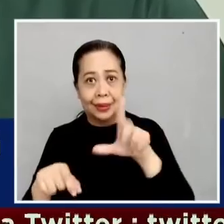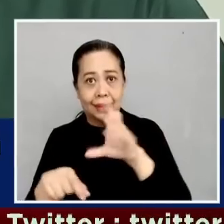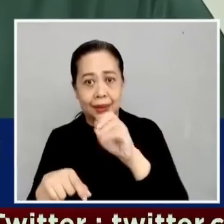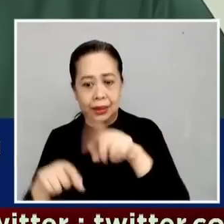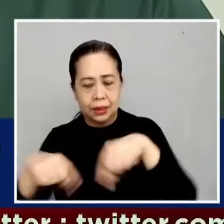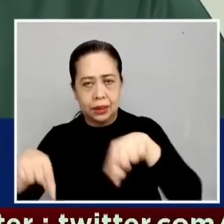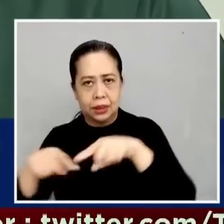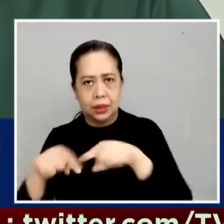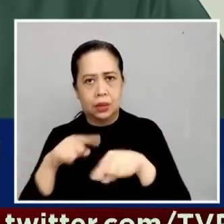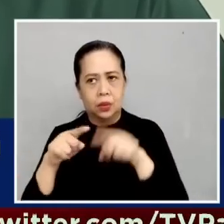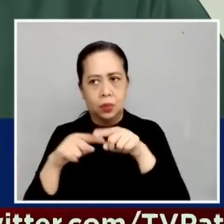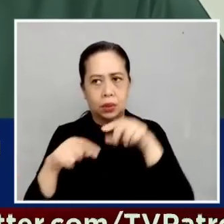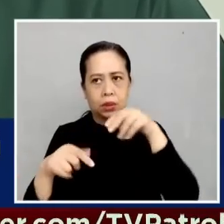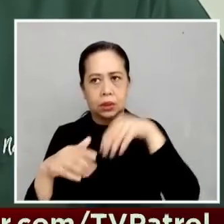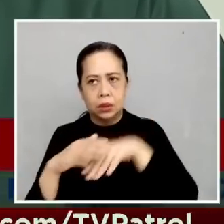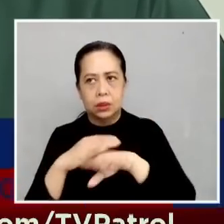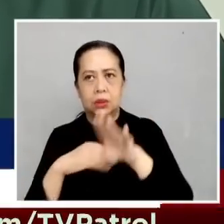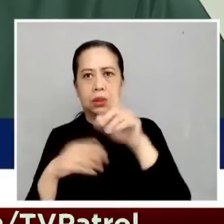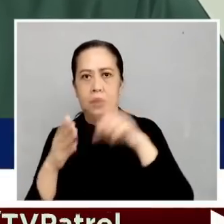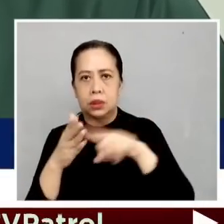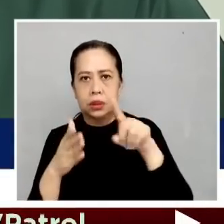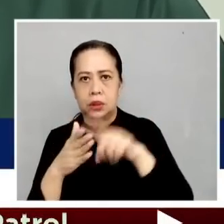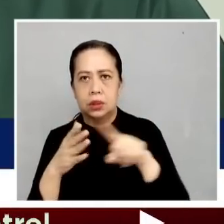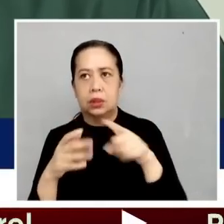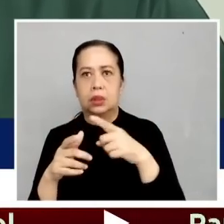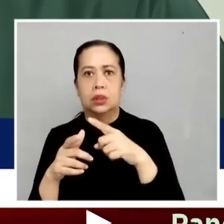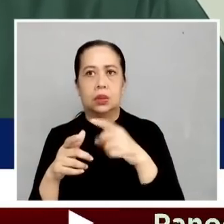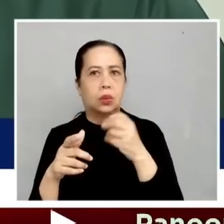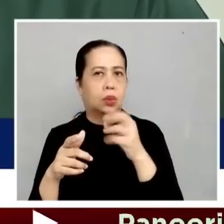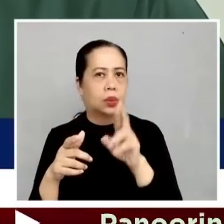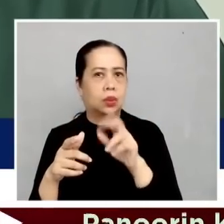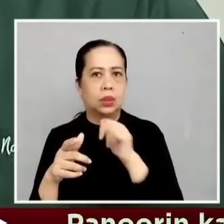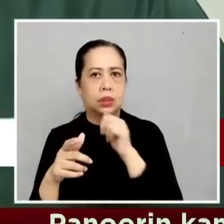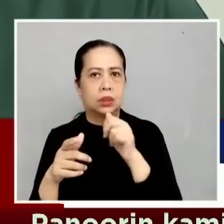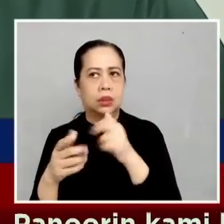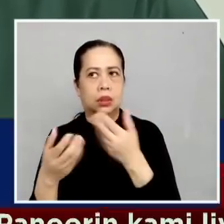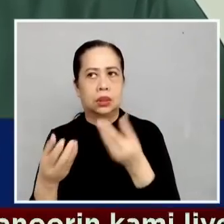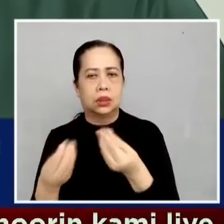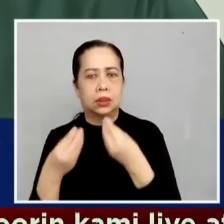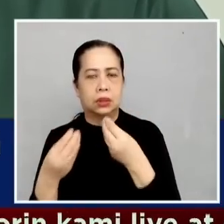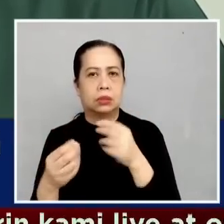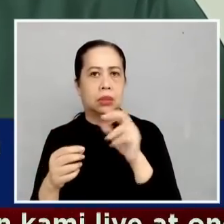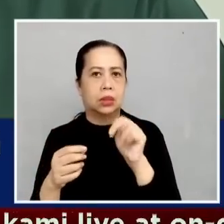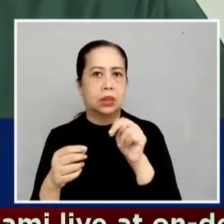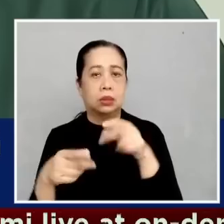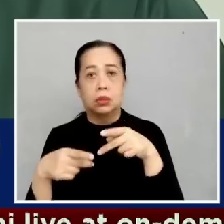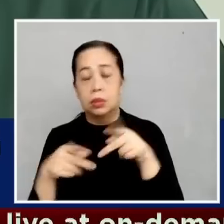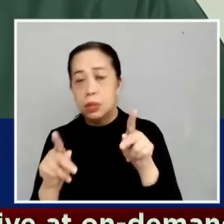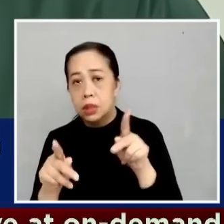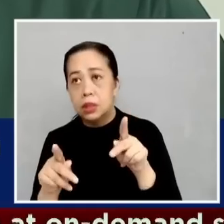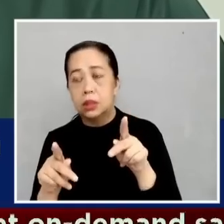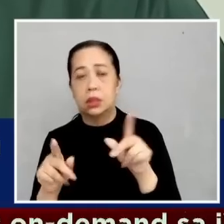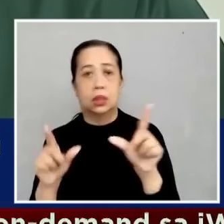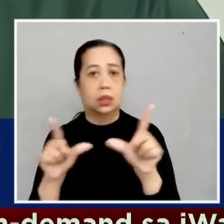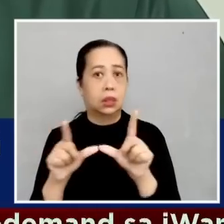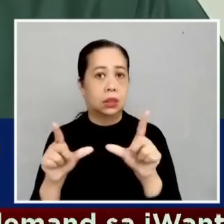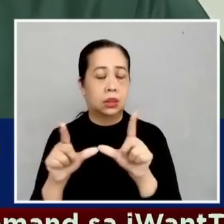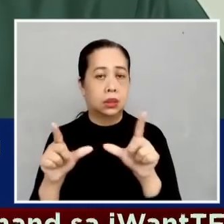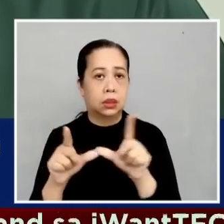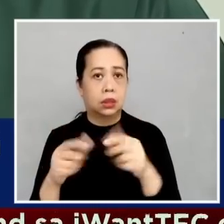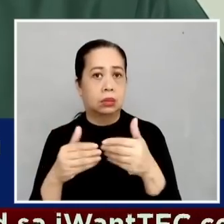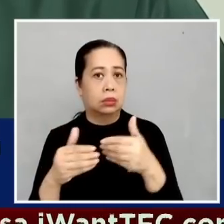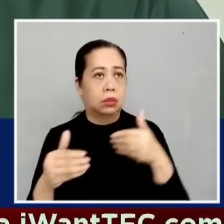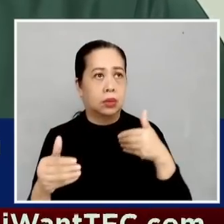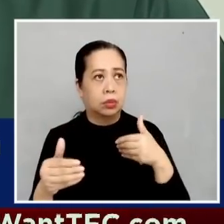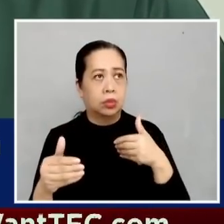namin ng isang establishment tapos hindi po or hindi sila nakapag-secure ng necessary permits and licenses prior to